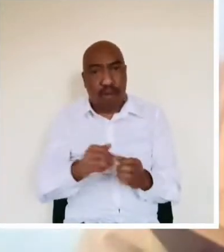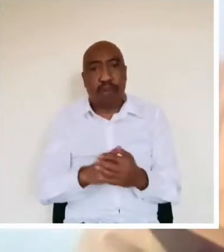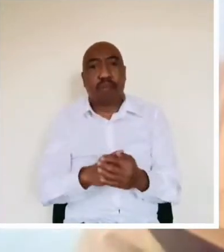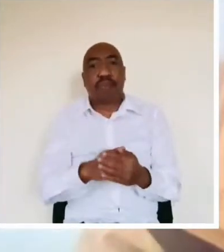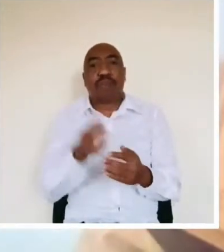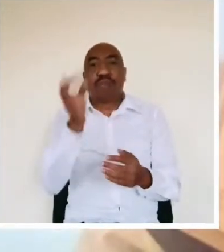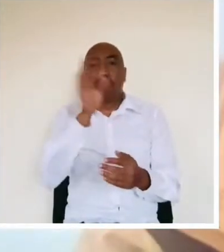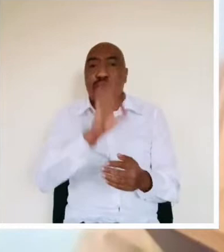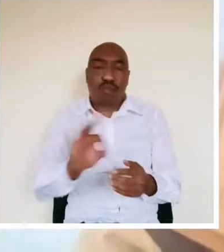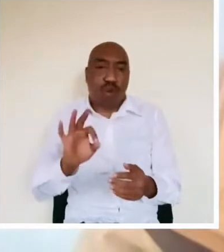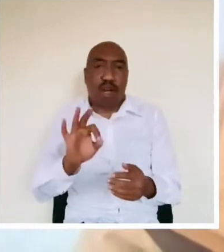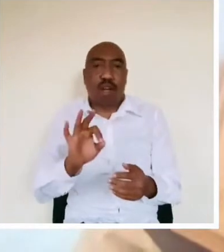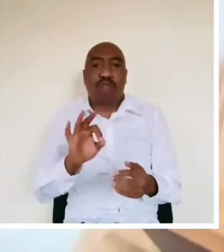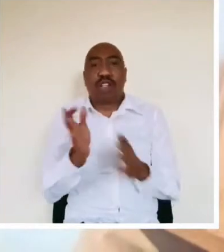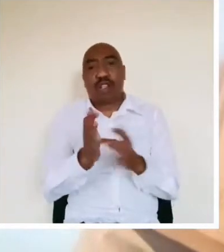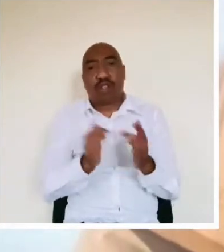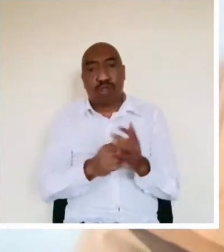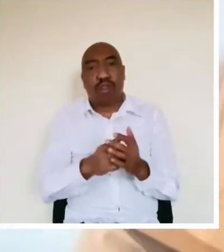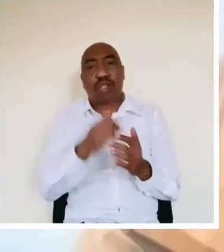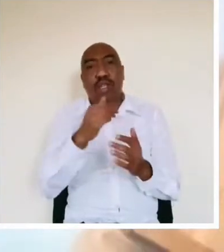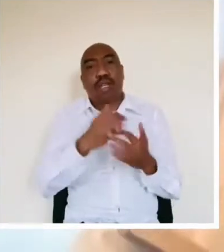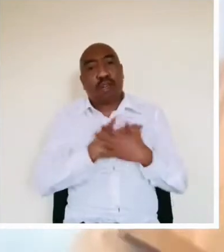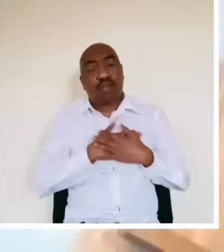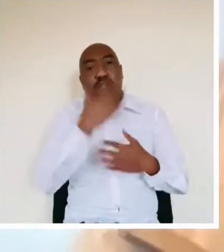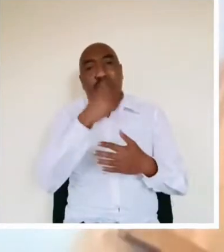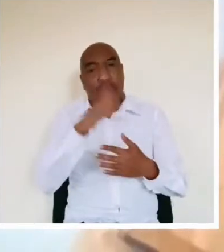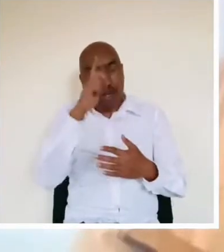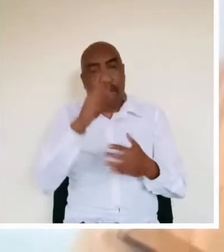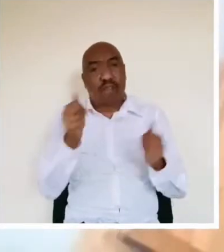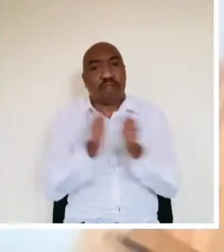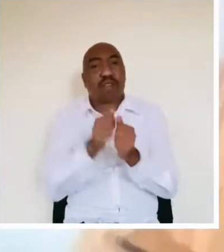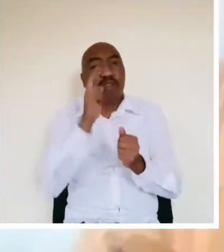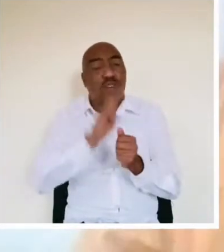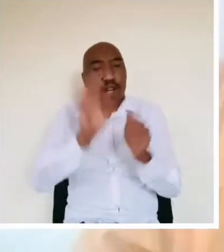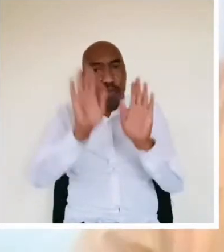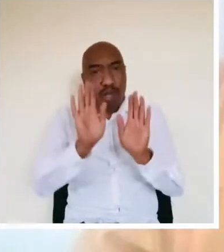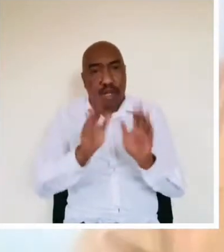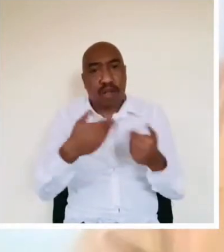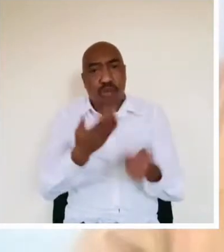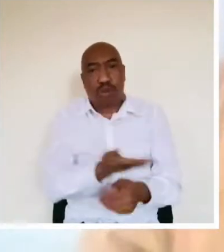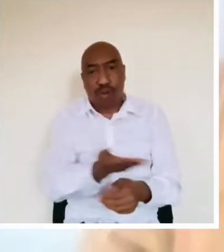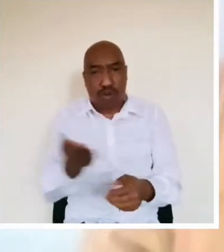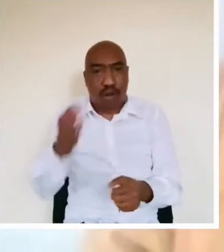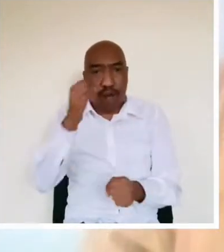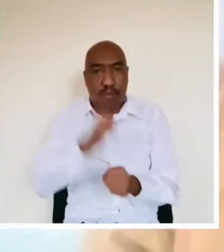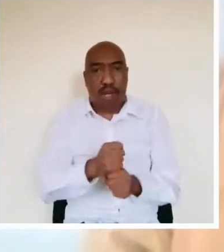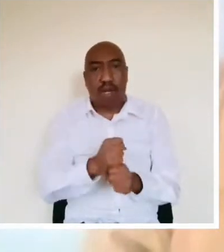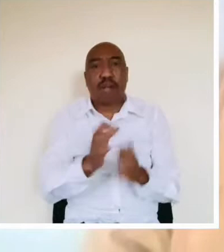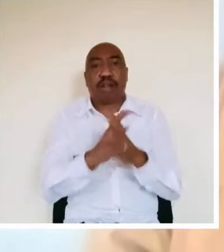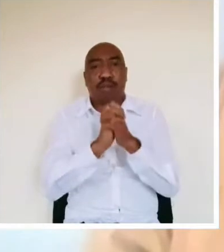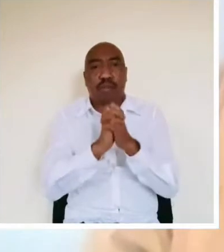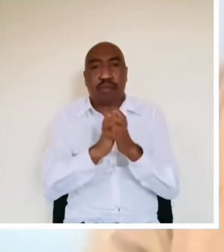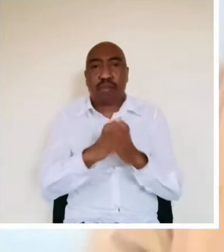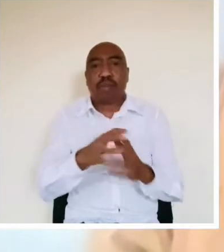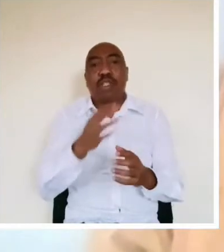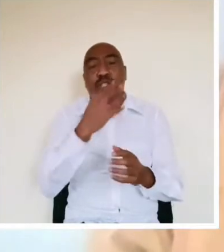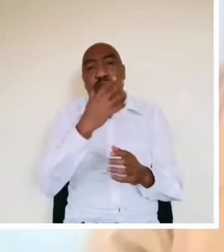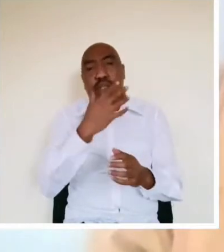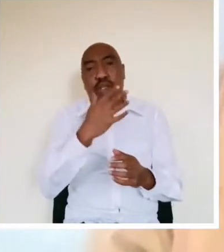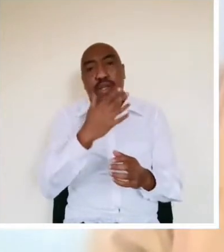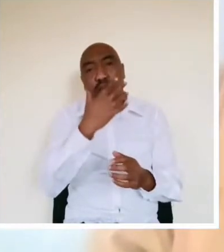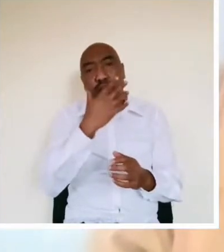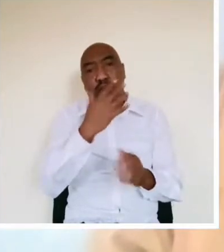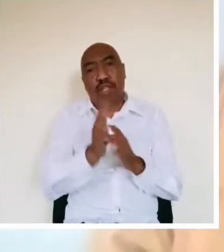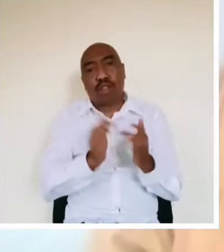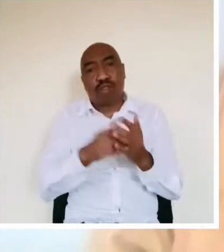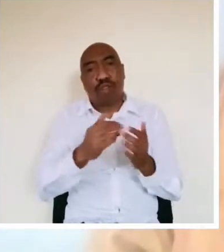de Dieu notre Père et la communion avec le Saint-Esprit soit avec vous. Amen. Prions. Seigneur, nous te remercions encore pour